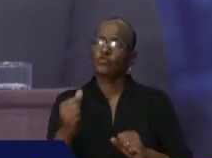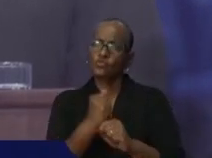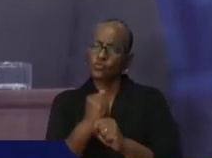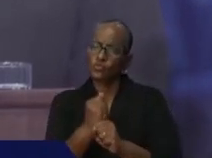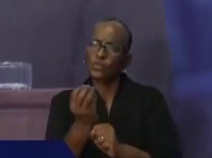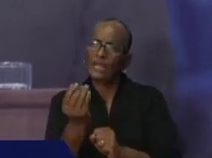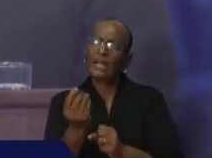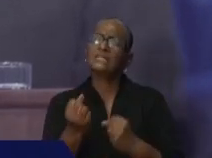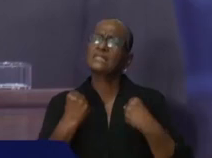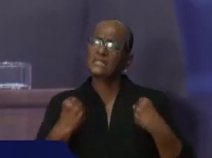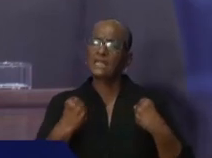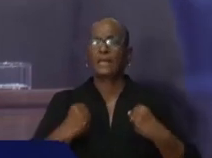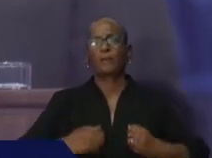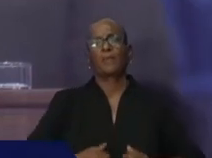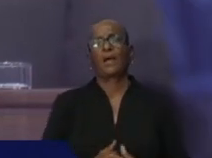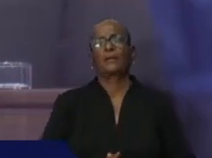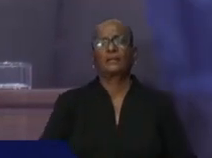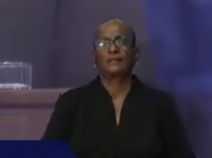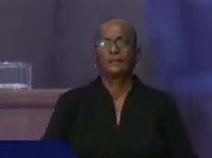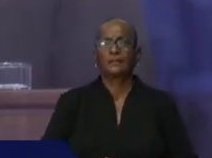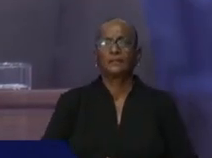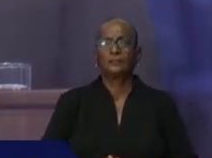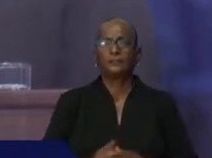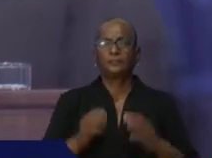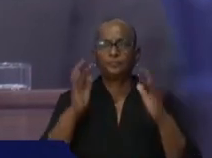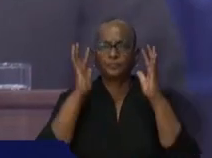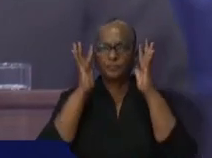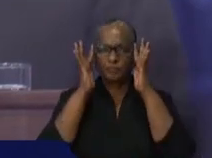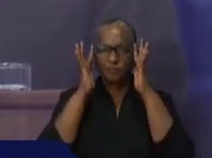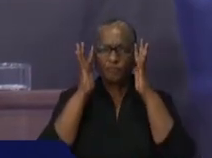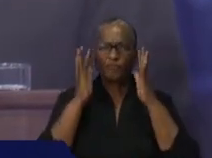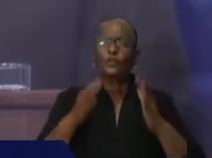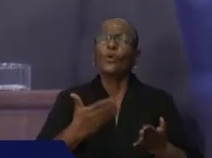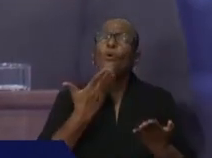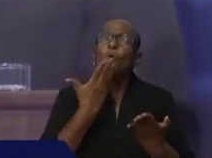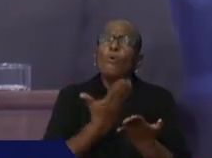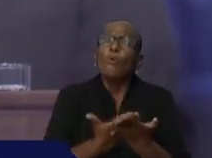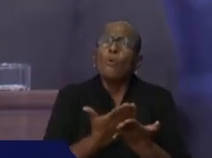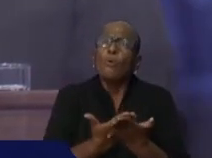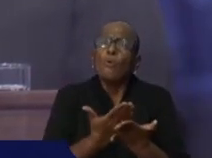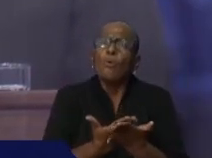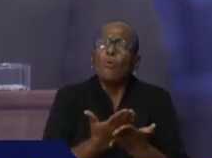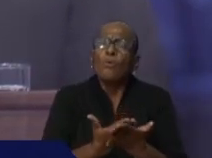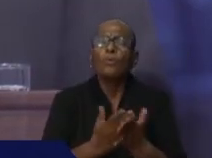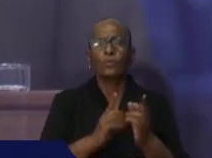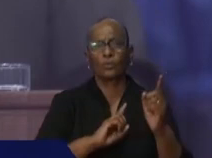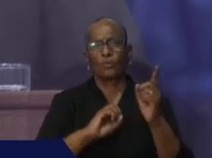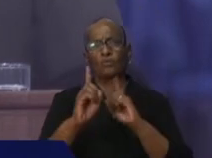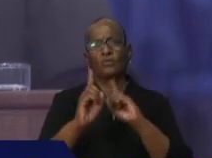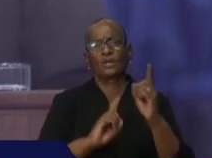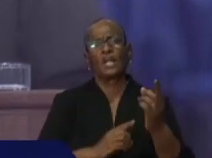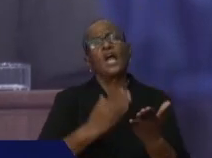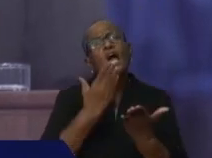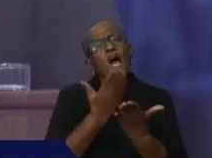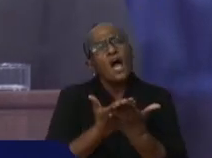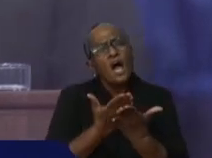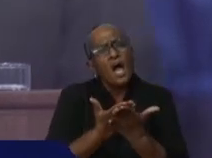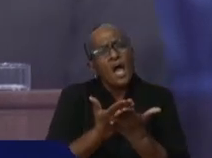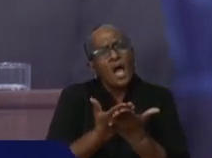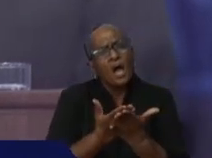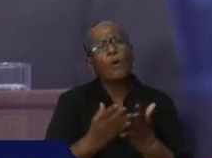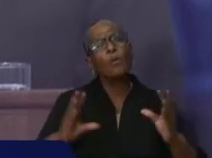En hier moet ik wel zeggen dat ik goed overleg en goede consensus nodig heb met